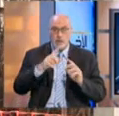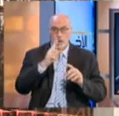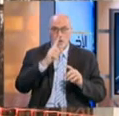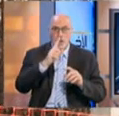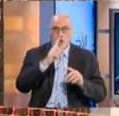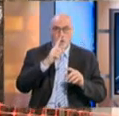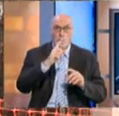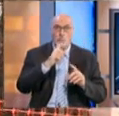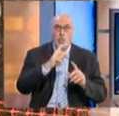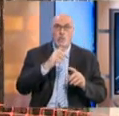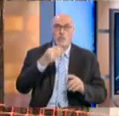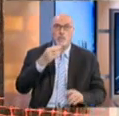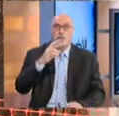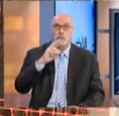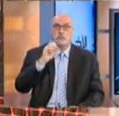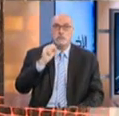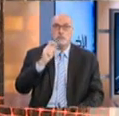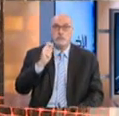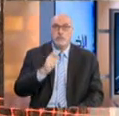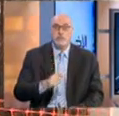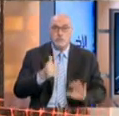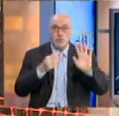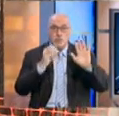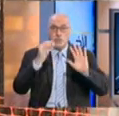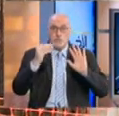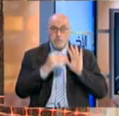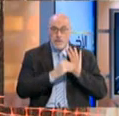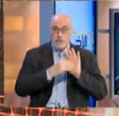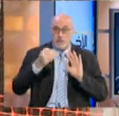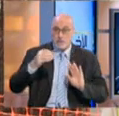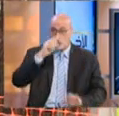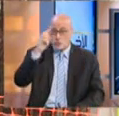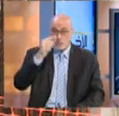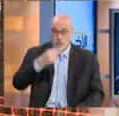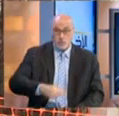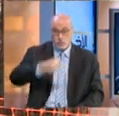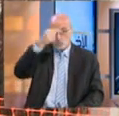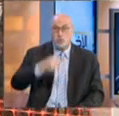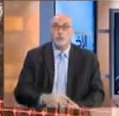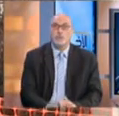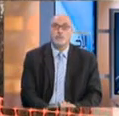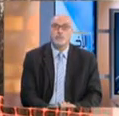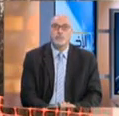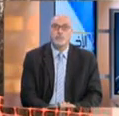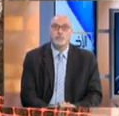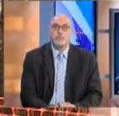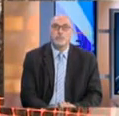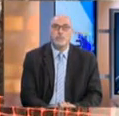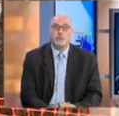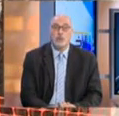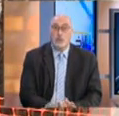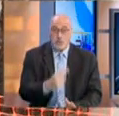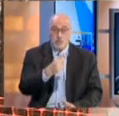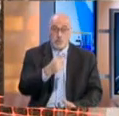المرسى السعة تاعها 60,000 متر مكعب يوميا. المحطة هذه راح تساعد بشكل